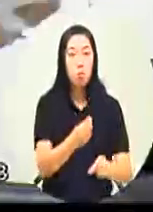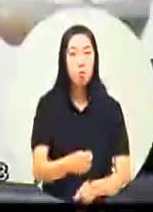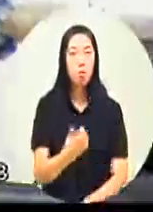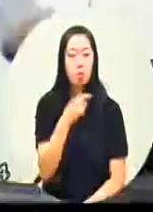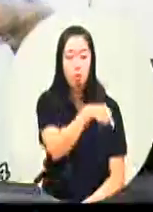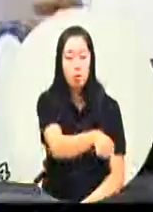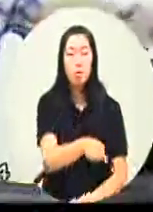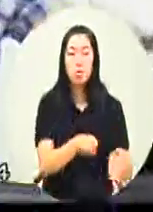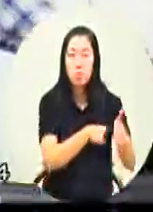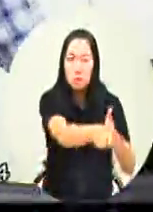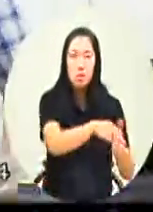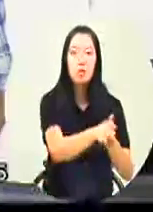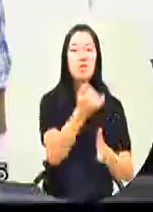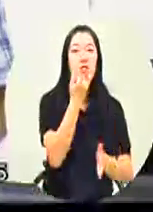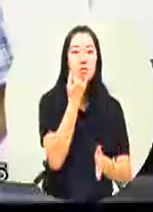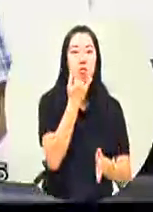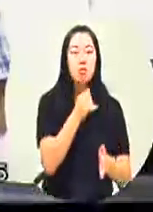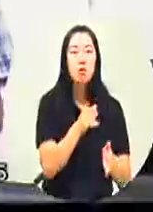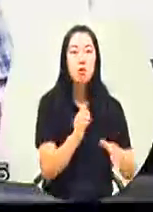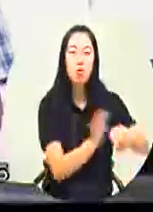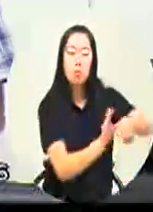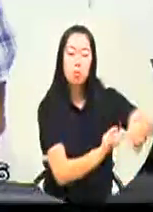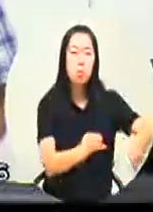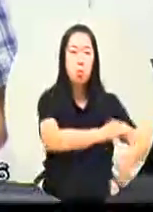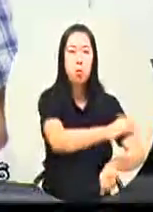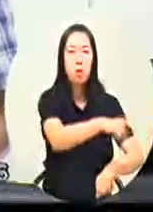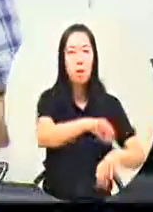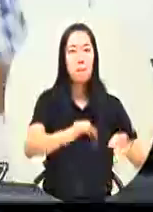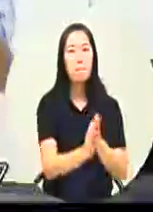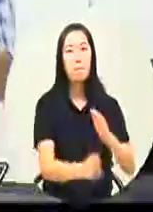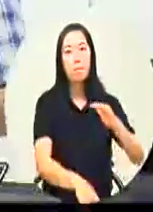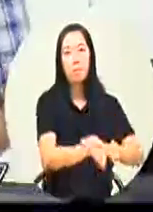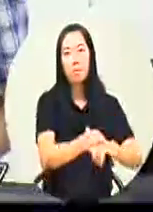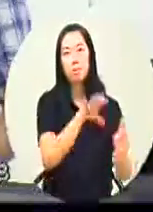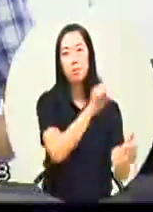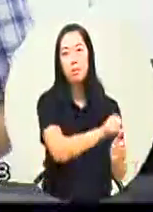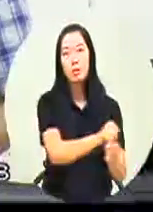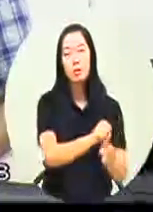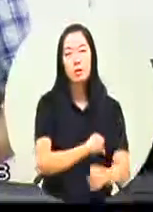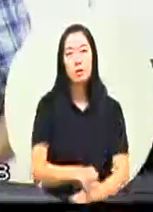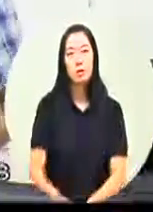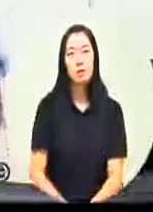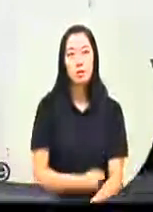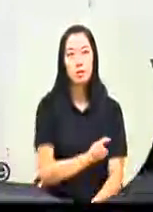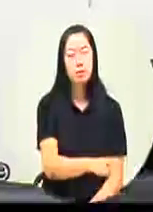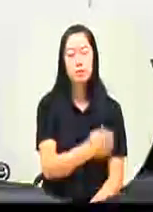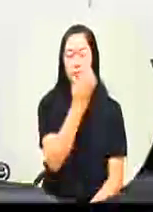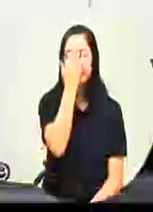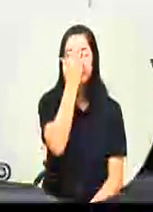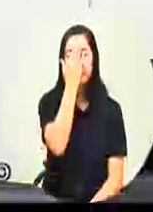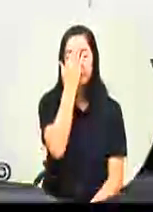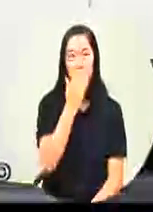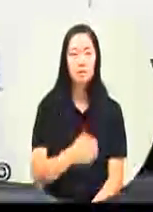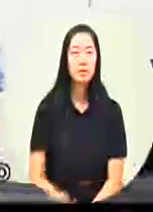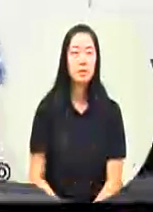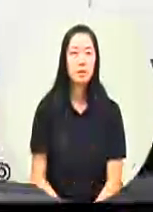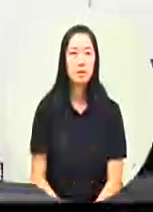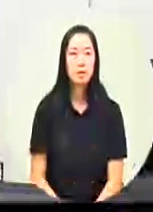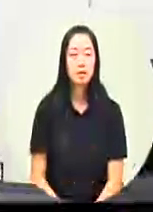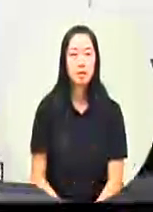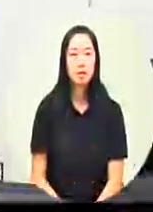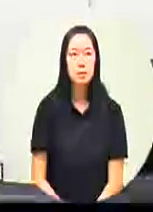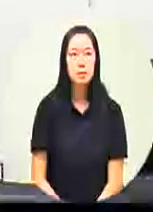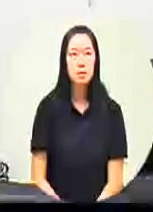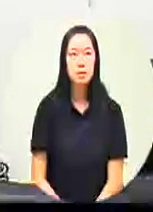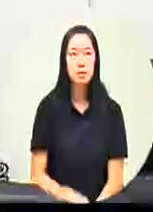果往前往左转，马上都违规。所以这有够要求，我感觉这做麻烦。局长，你们这些